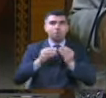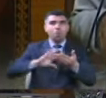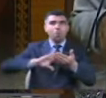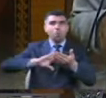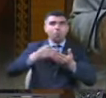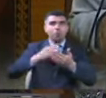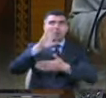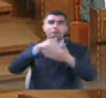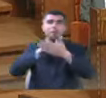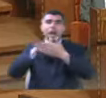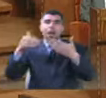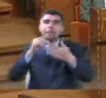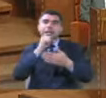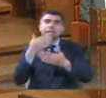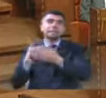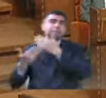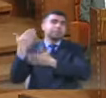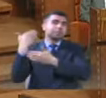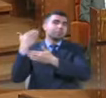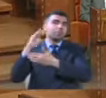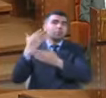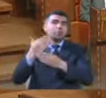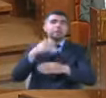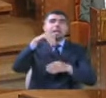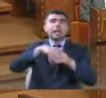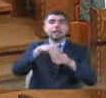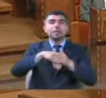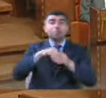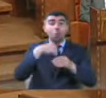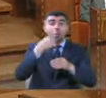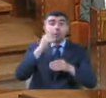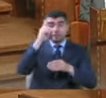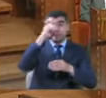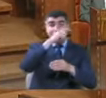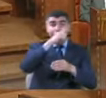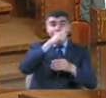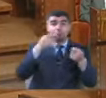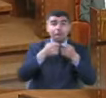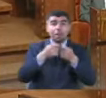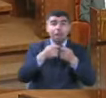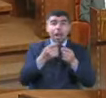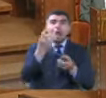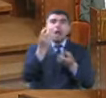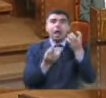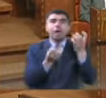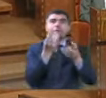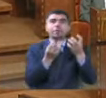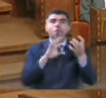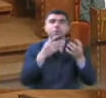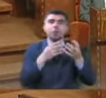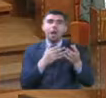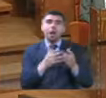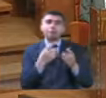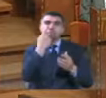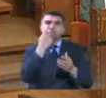أجندة الحوار الاجتماعي ولم تجد لها حلا. نحن نشبهه وكأنه على دي كرة اللعب التي بدأ الجميع